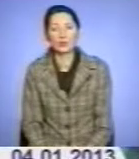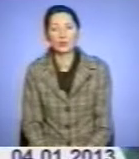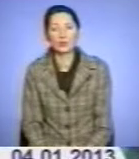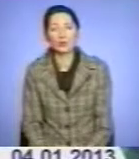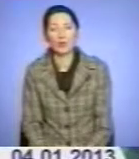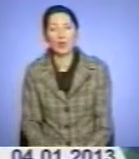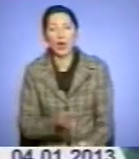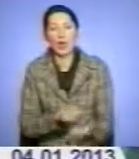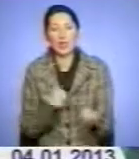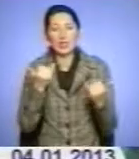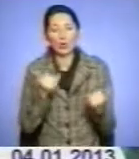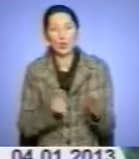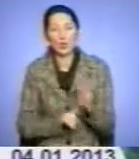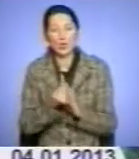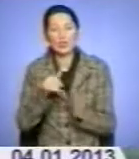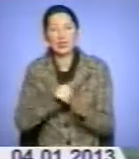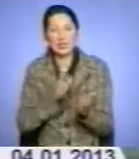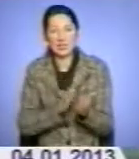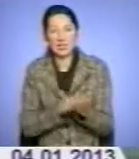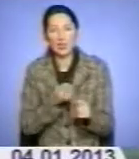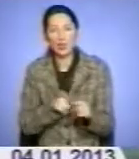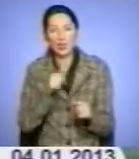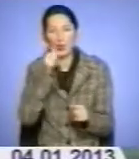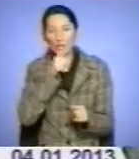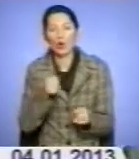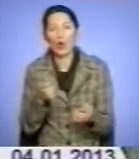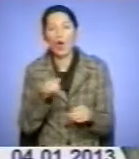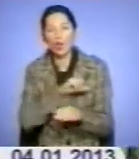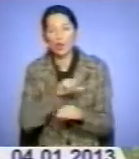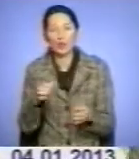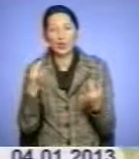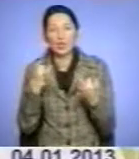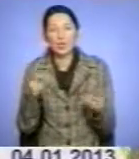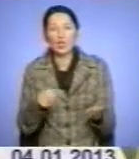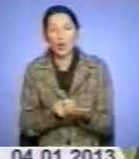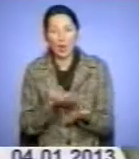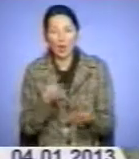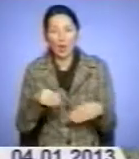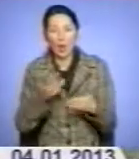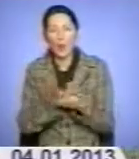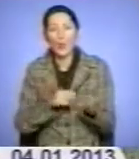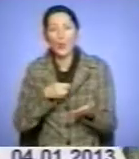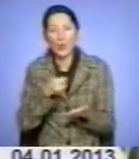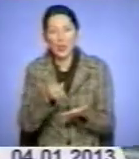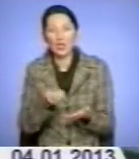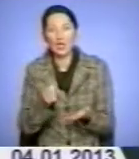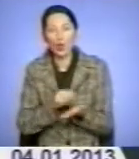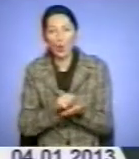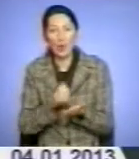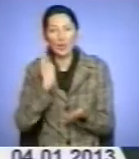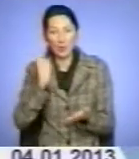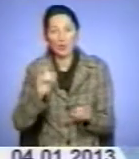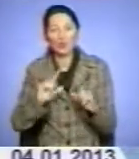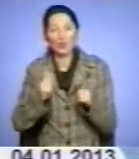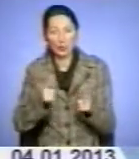Від сьогодні розпочинається реєстрація учасників цьогорічного зовнішнього незалежного оцінювання. Подати реєстраційні документи майбутні вступники